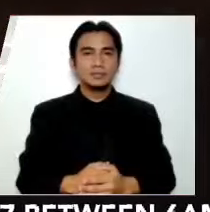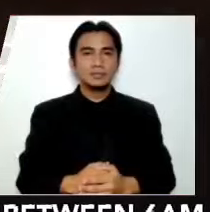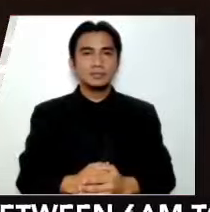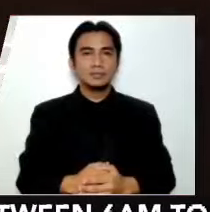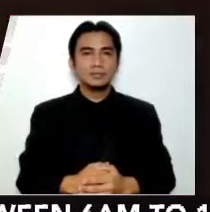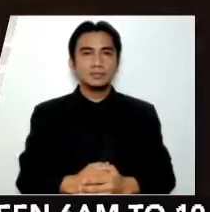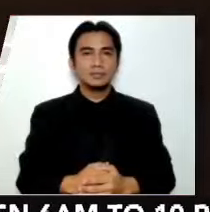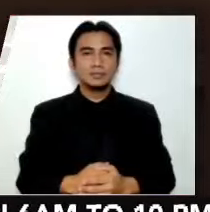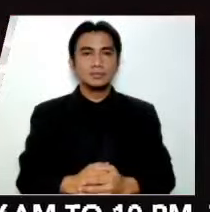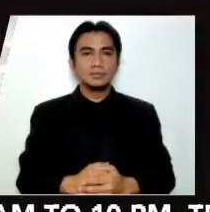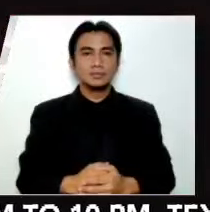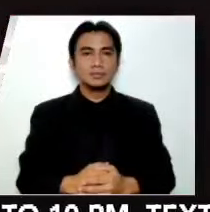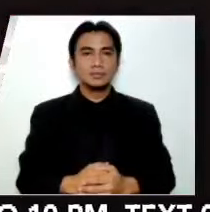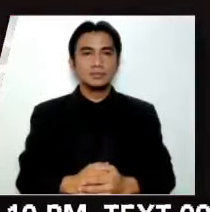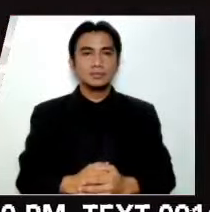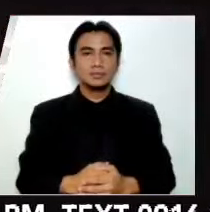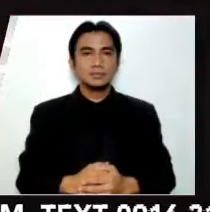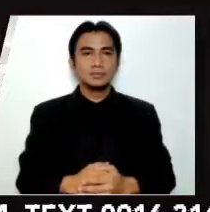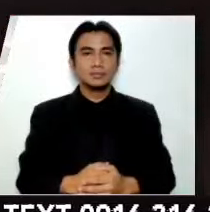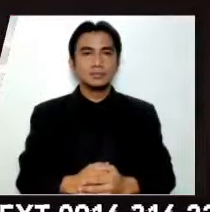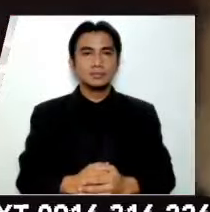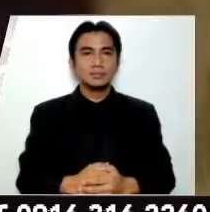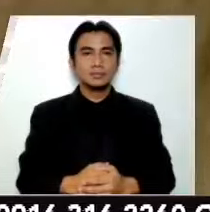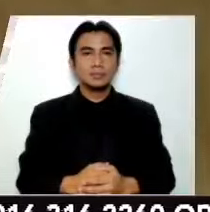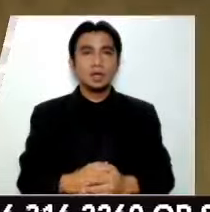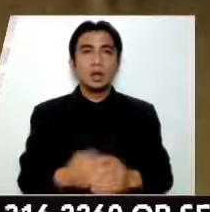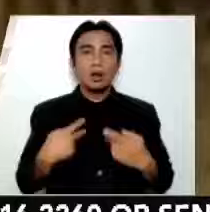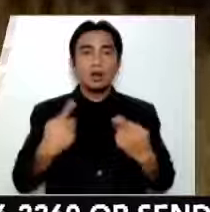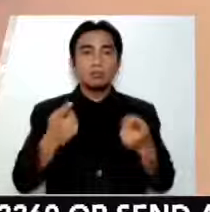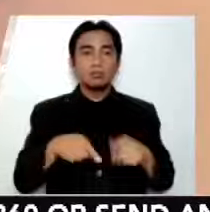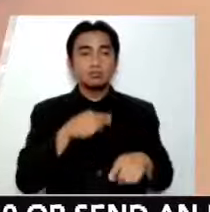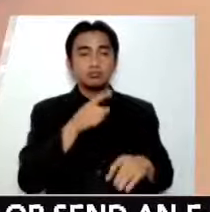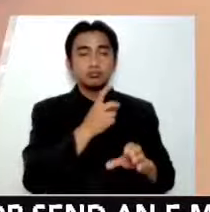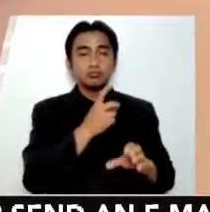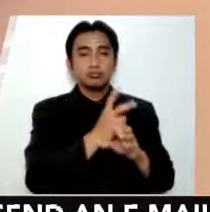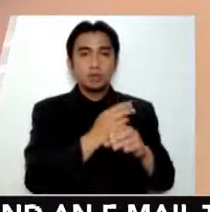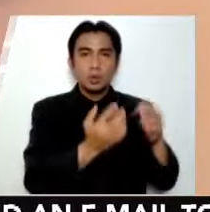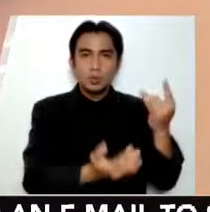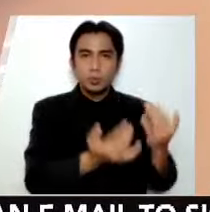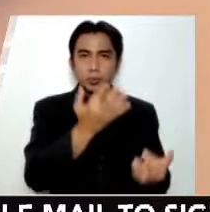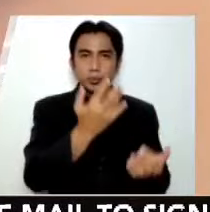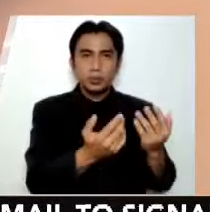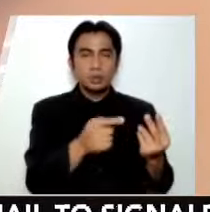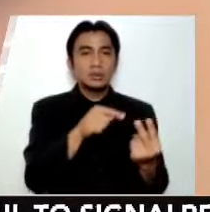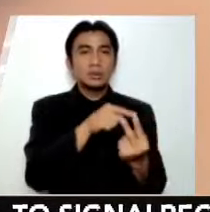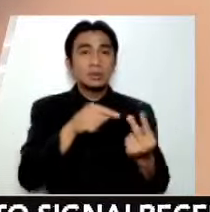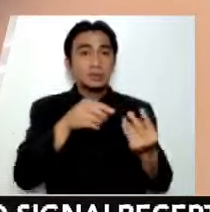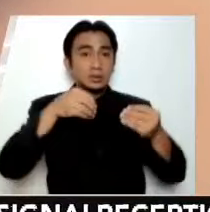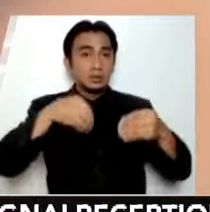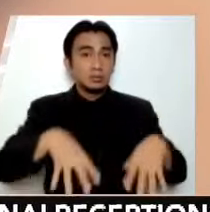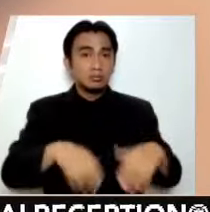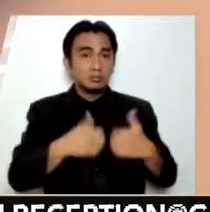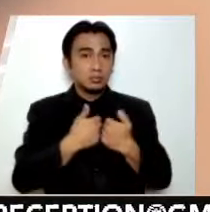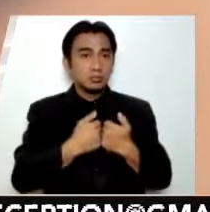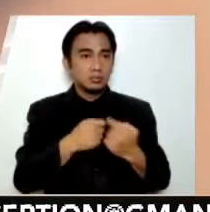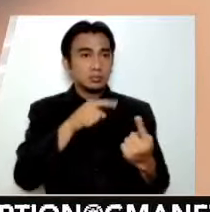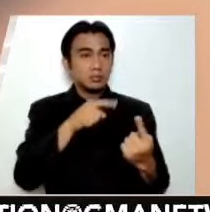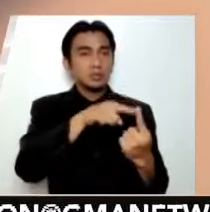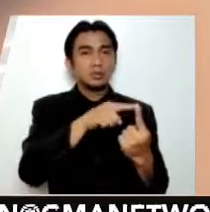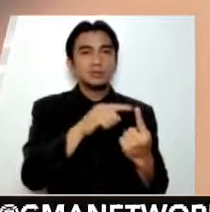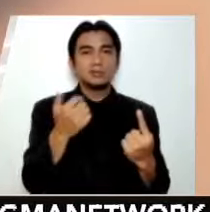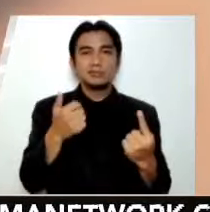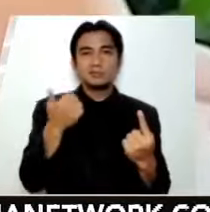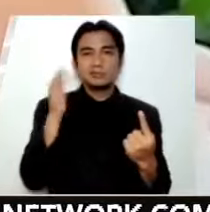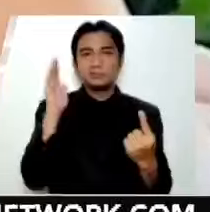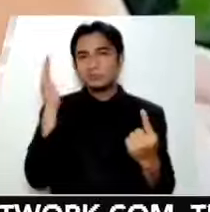video na nilalamo ng apoy ang SUV na sinakyan ng nawawalang magkasintahan na beauty pageant contestant na si Geneva Lopez at Israeli